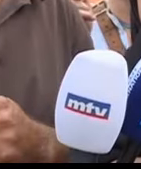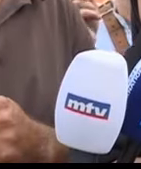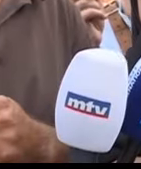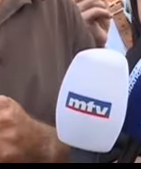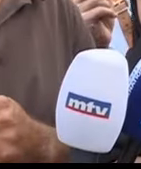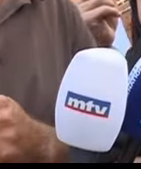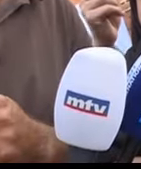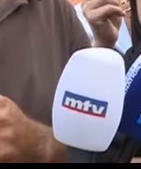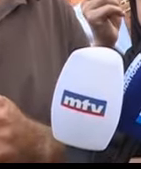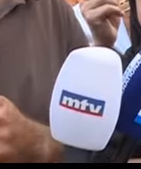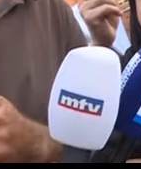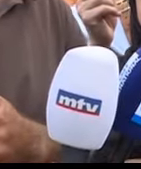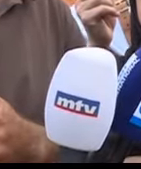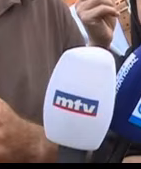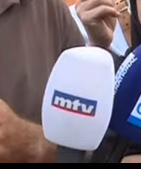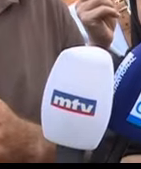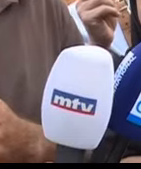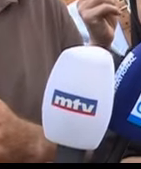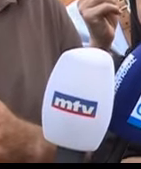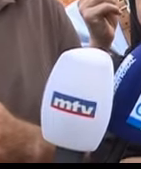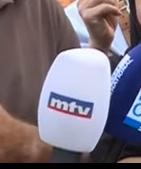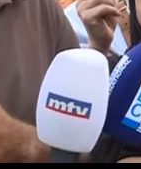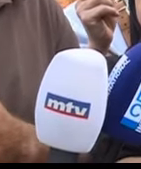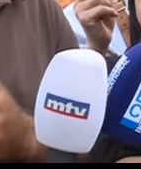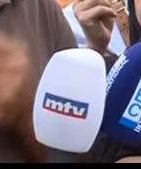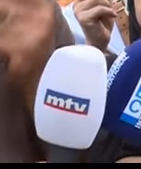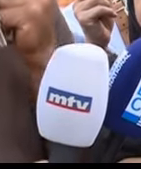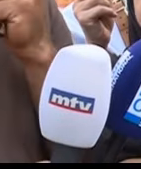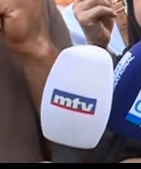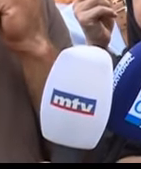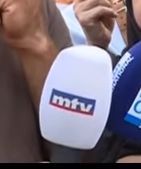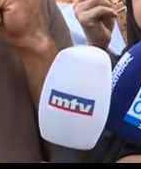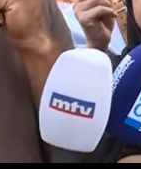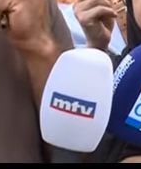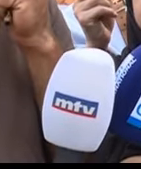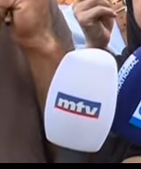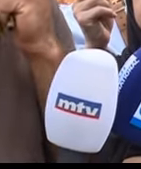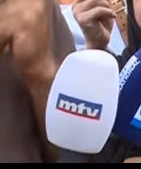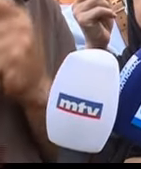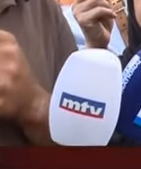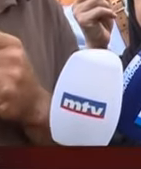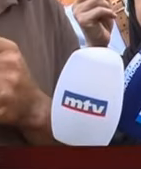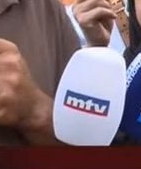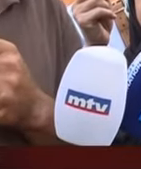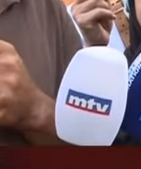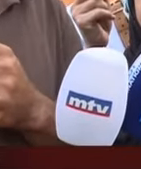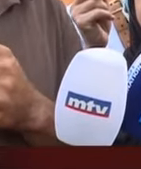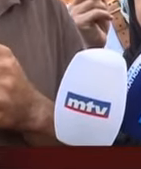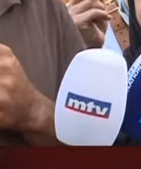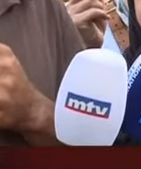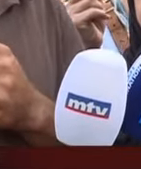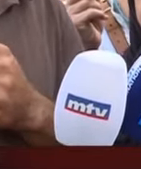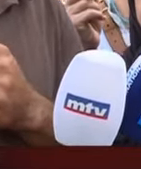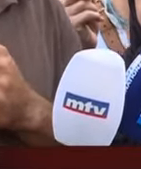أملا بعودة الأخير لممارسة عمله من جديد خلافا للقانون، وهو